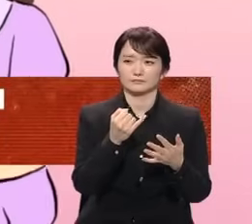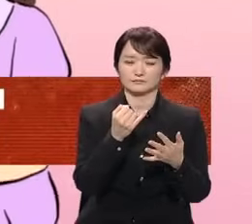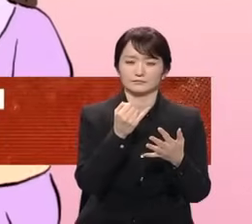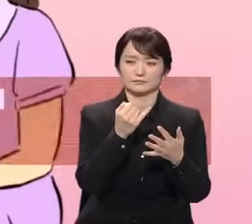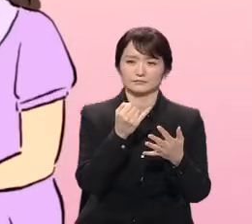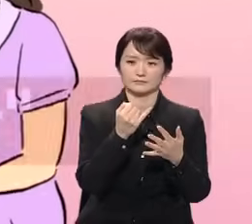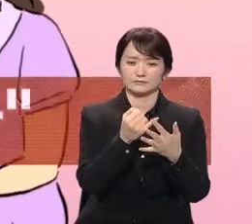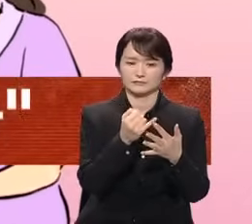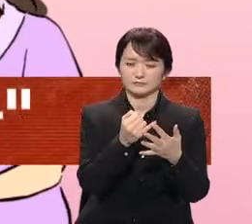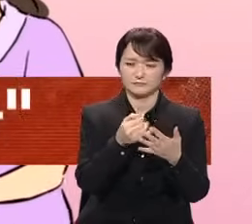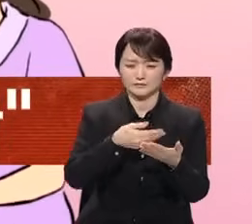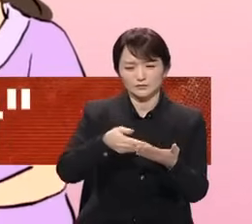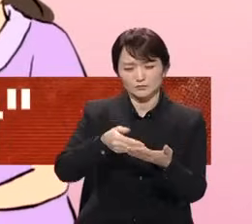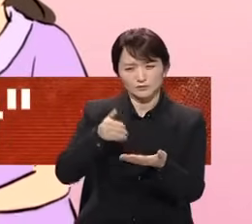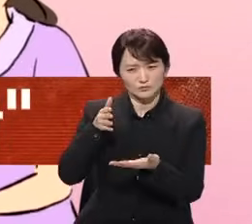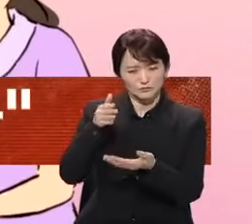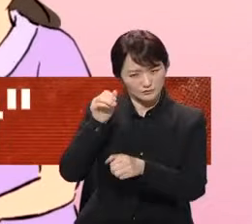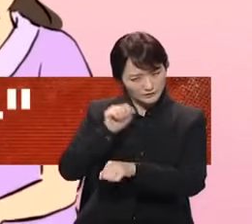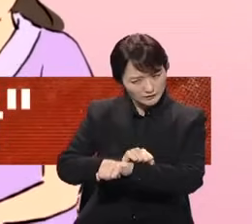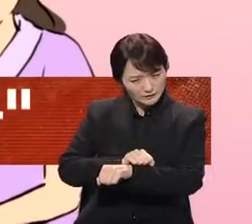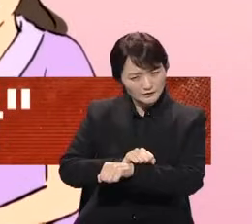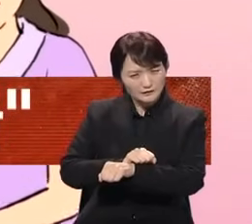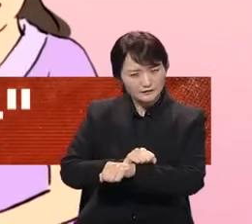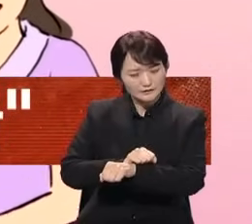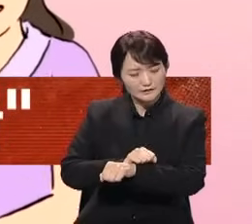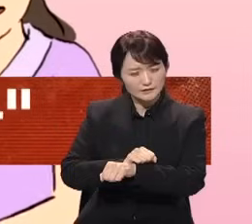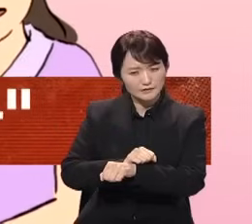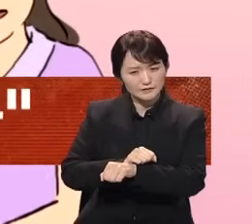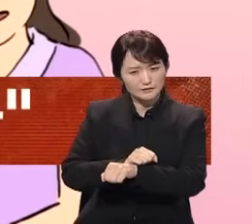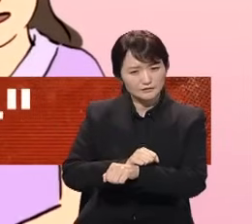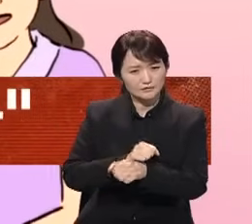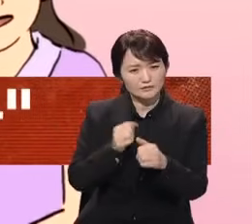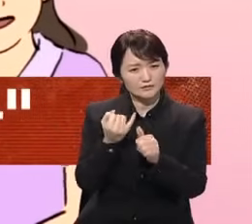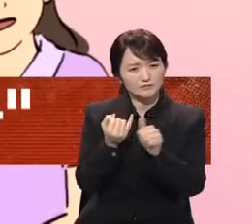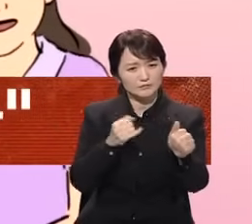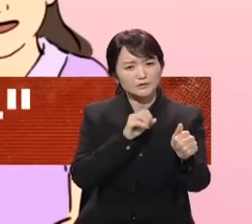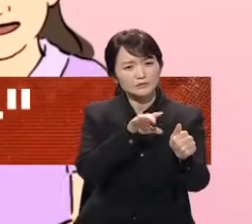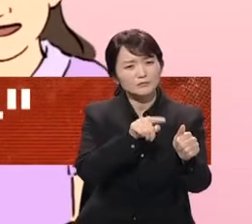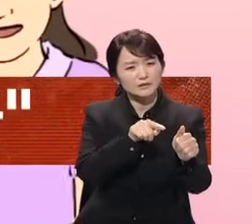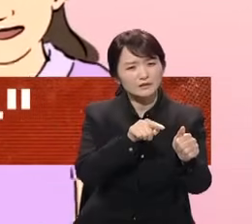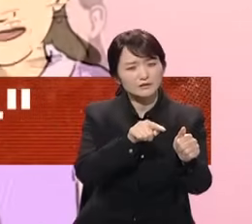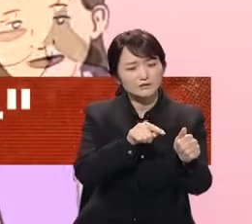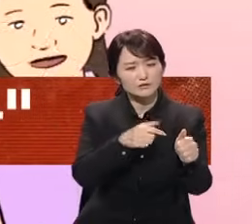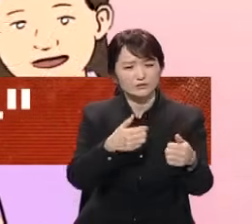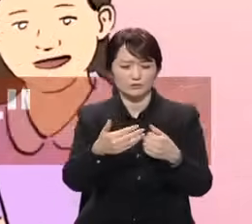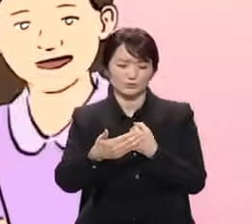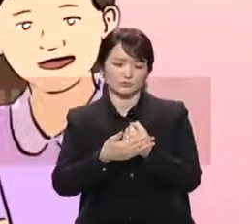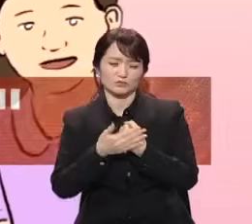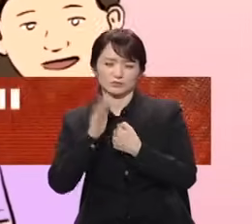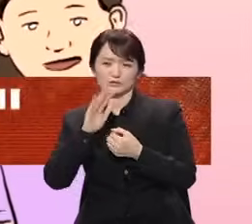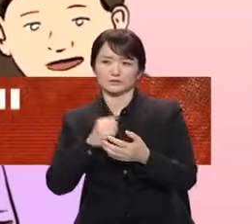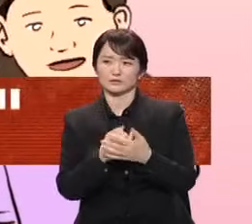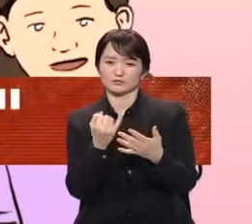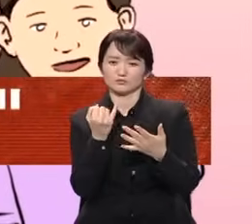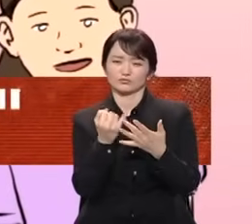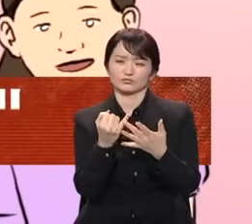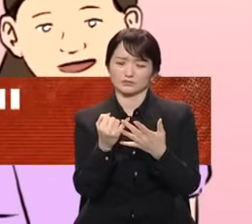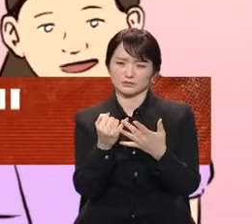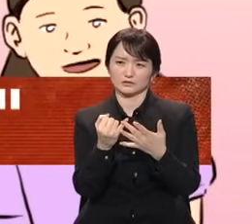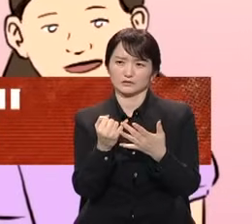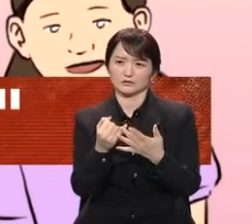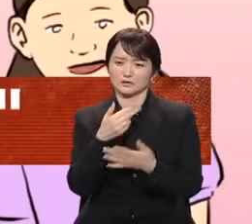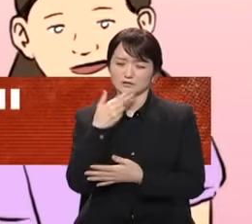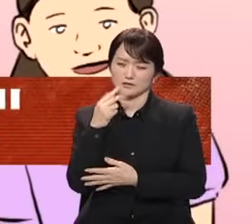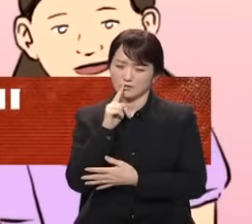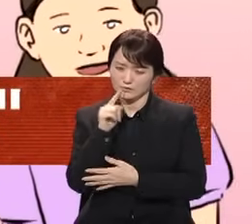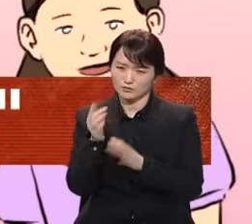되고요. 또 더 주장을 못 하는데 반면에 막내딸은 뭐 영어 유치원에 과외에 뭐 엄청 시켜줍니다.